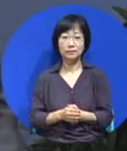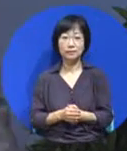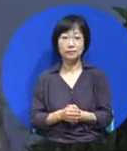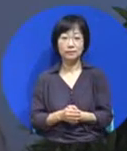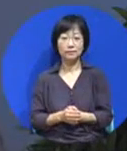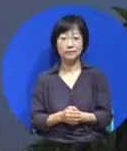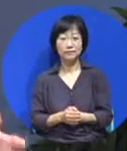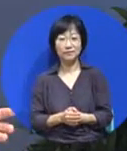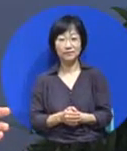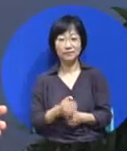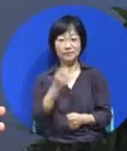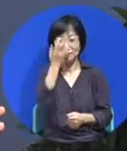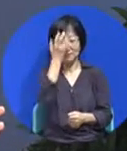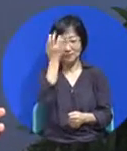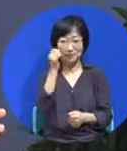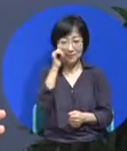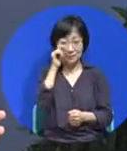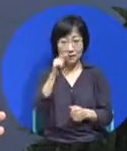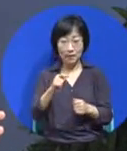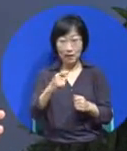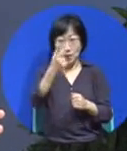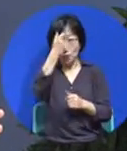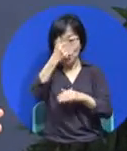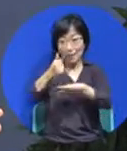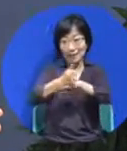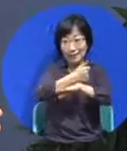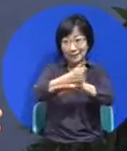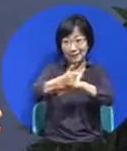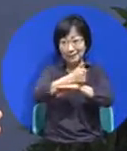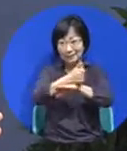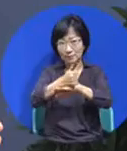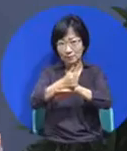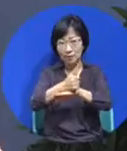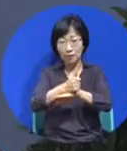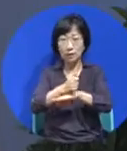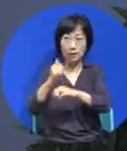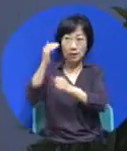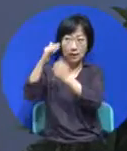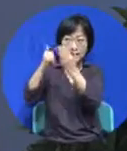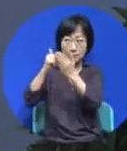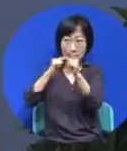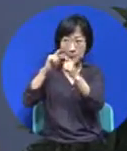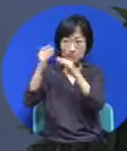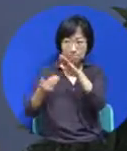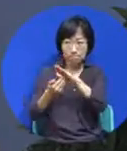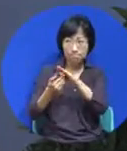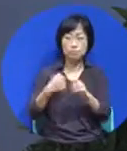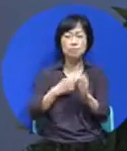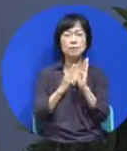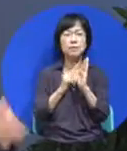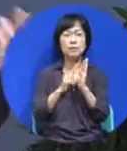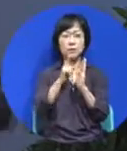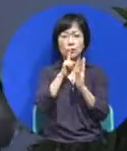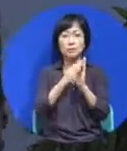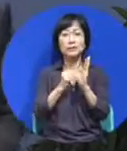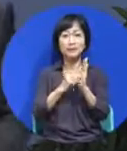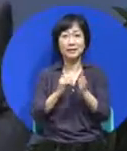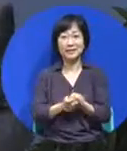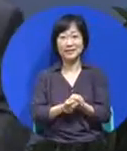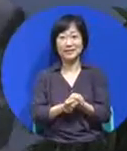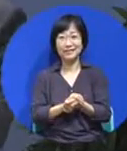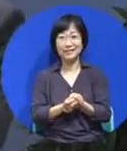그거는 모르는 소리예요. 비밀인데 왜 부끄럽습니까? So many people are embarrassed to say that they go to church but it's because they have no idea. This is a mystery. 누가 나 교회